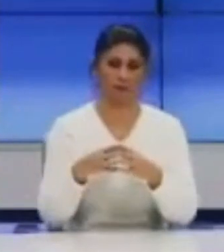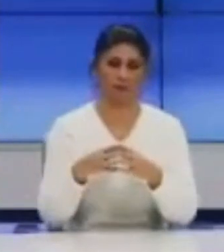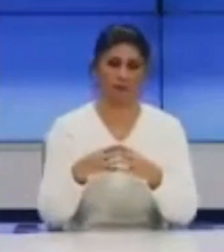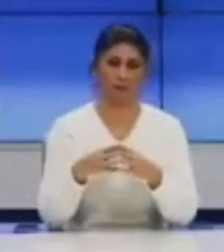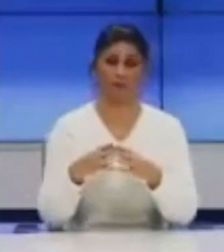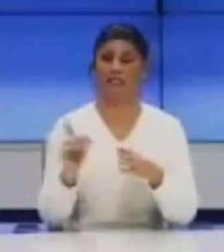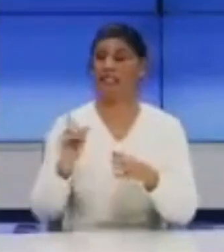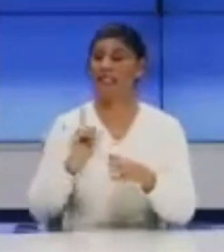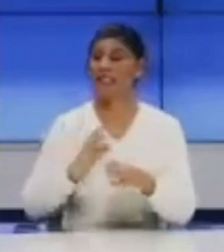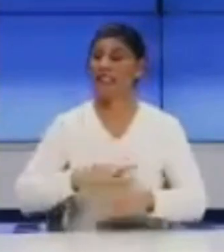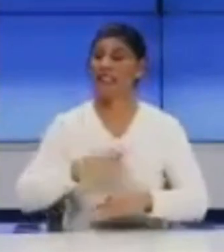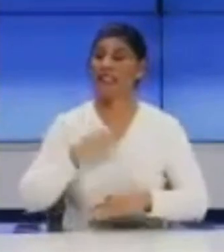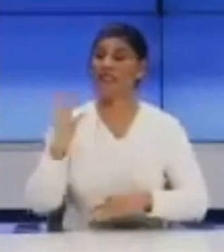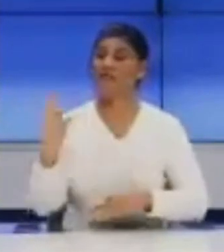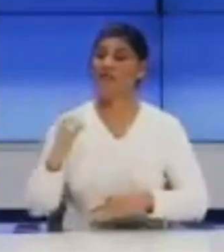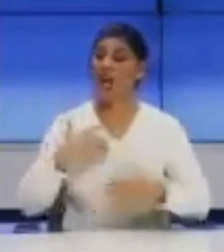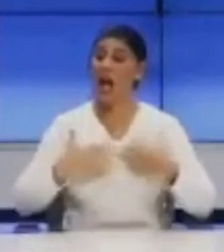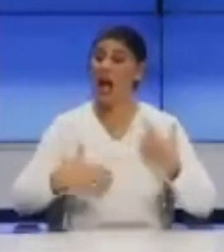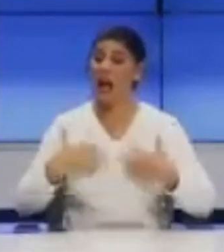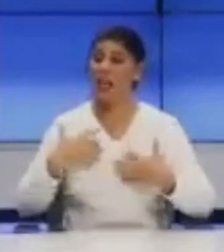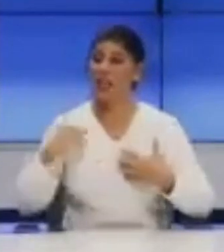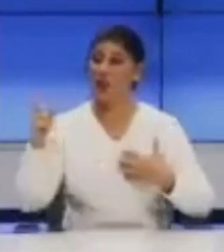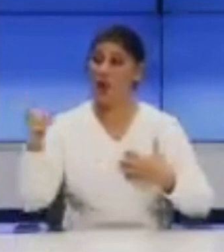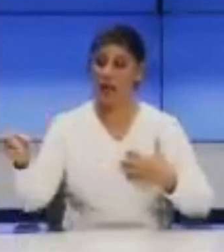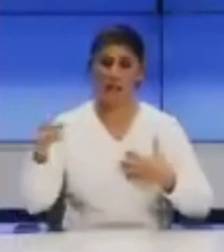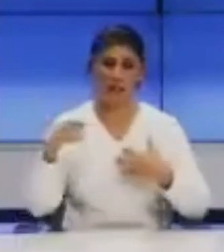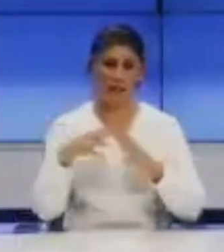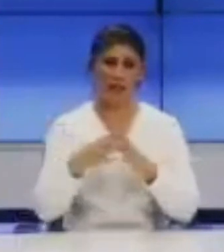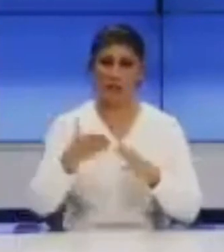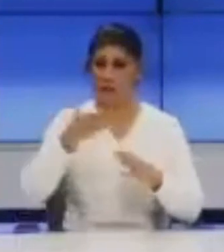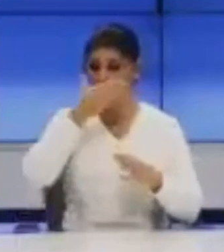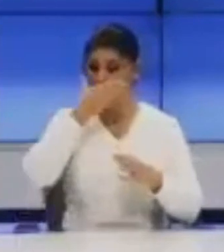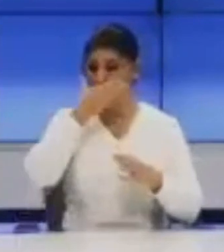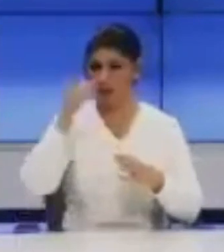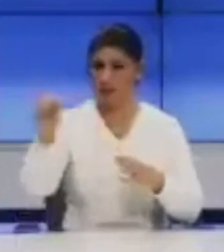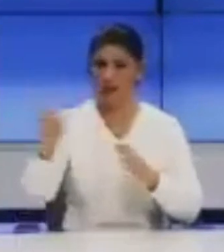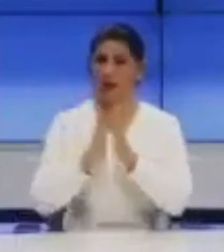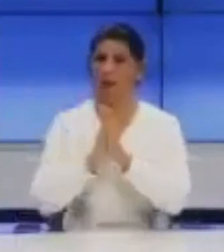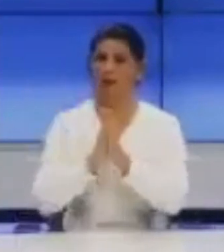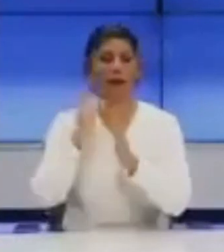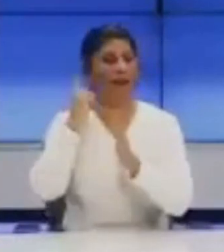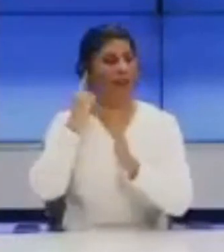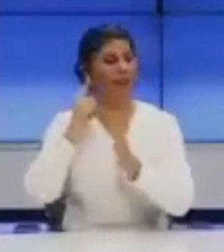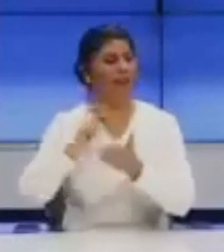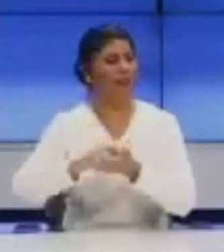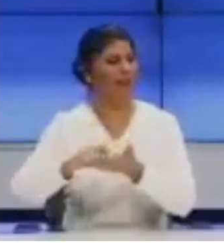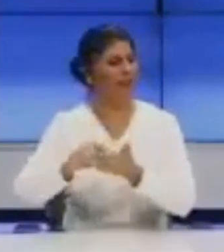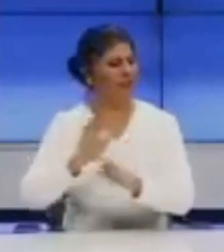Ξαφνικά... Κύριε φίλη, ανησυχώ. Παρακαλώ, δεν ακούγεστε, δεν γράφετε τίποτε.